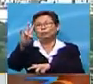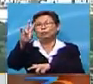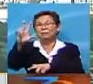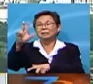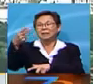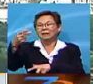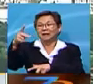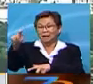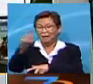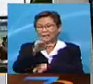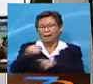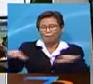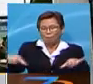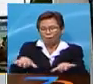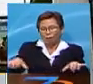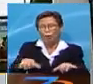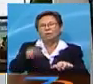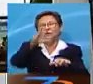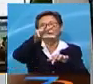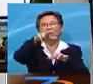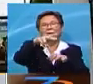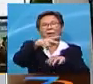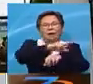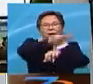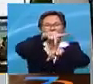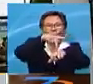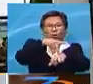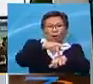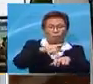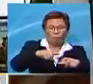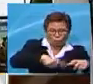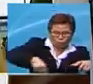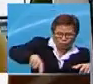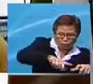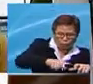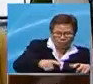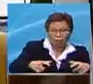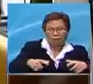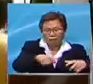809.73 hektar dan pembinaan 3 buah pulau bulatan yang dipercayai akan